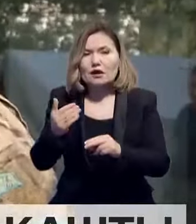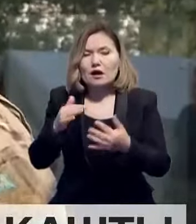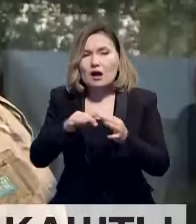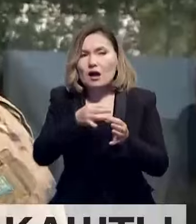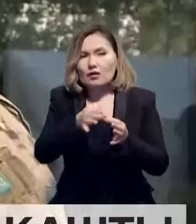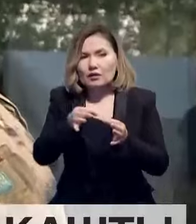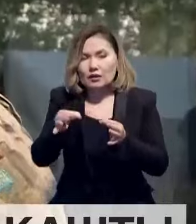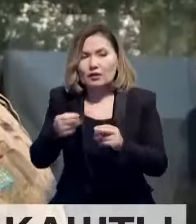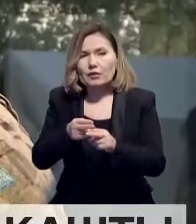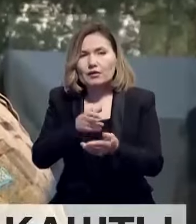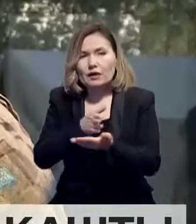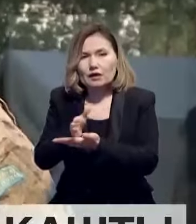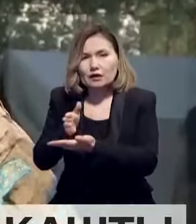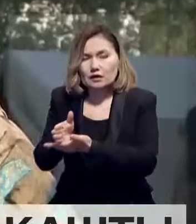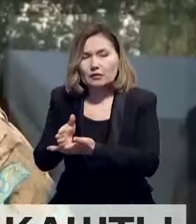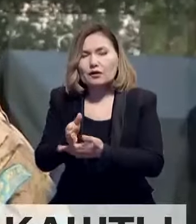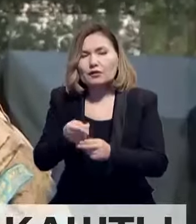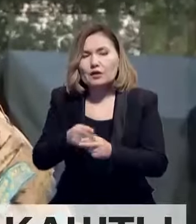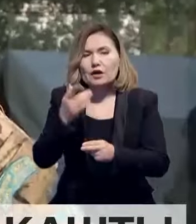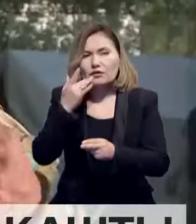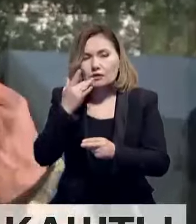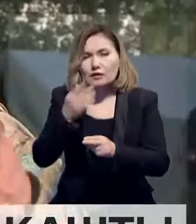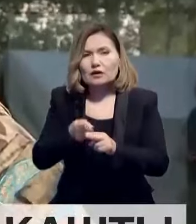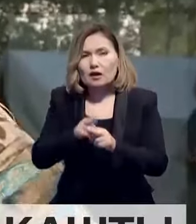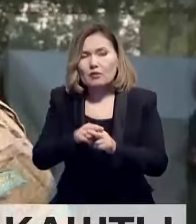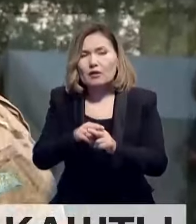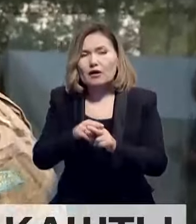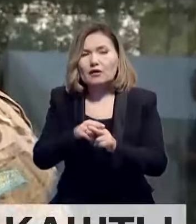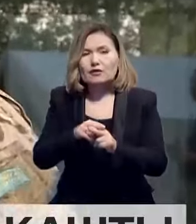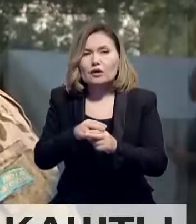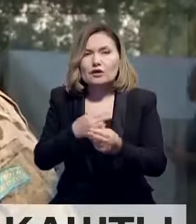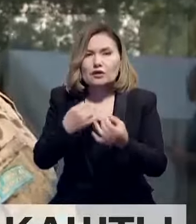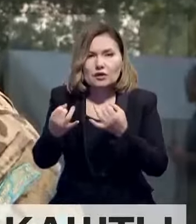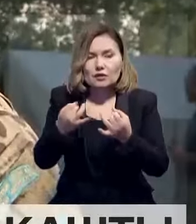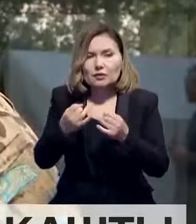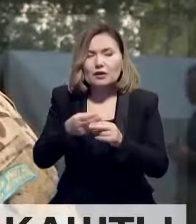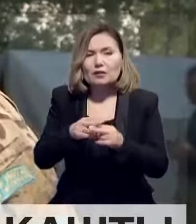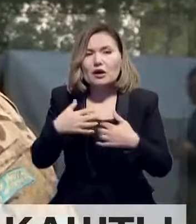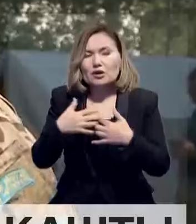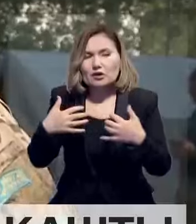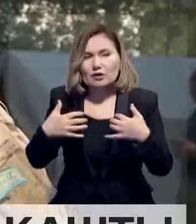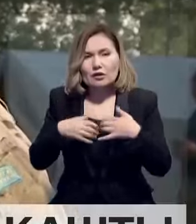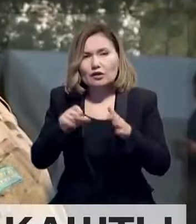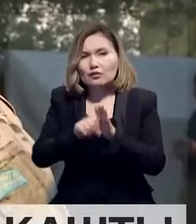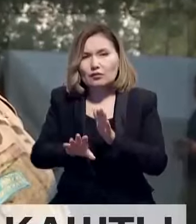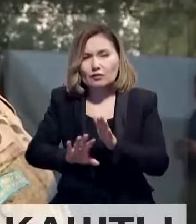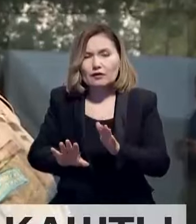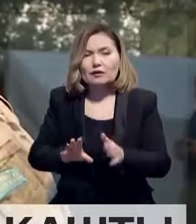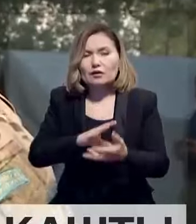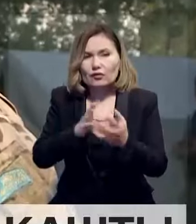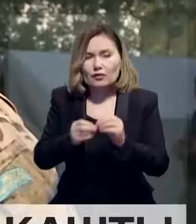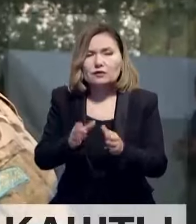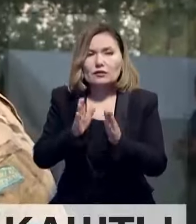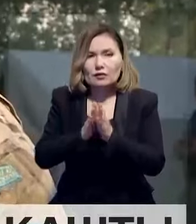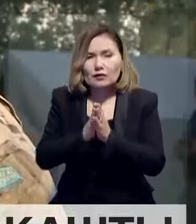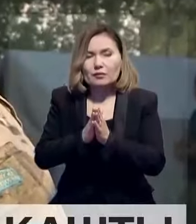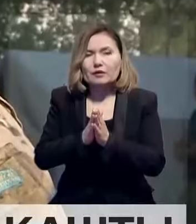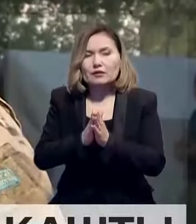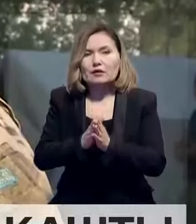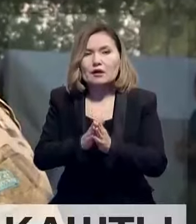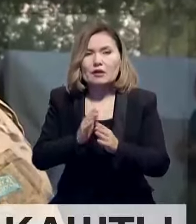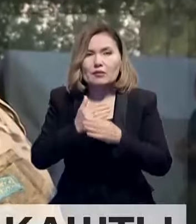кіріп, әкіммен бірлесіп, насихаттап, жануарларға тиіспесін деп, түсіністікпен қарасын